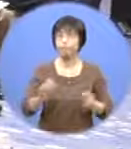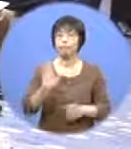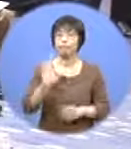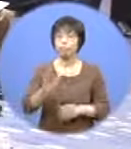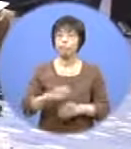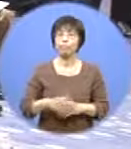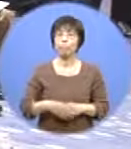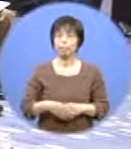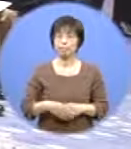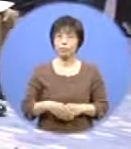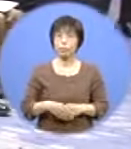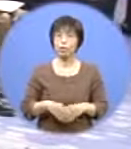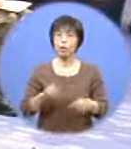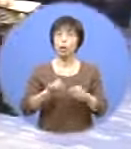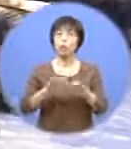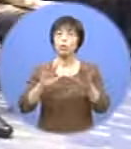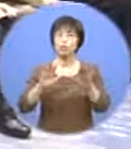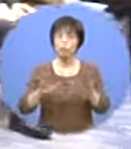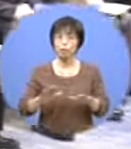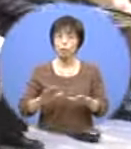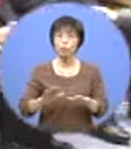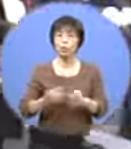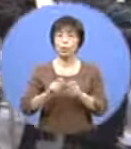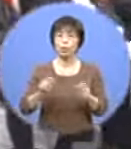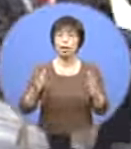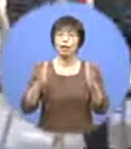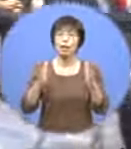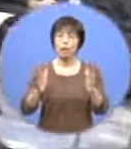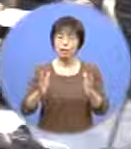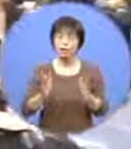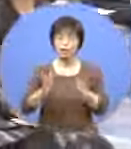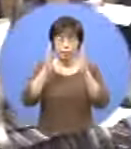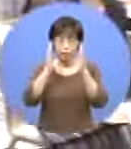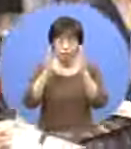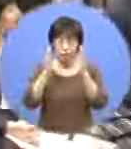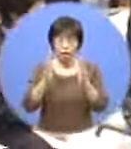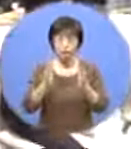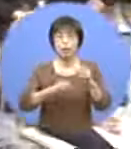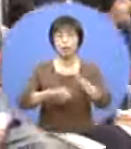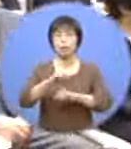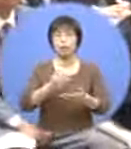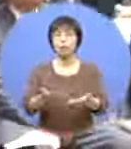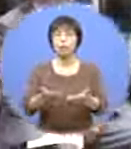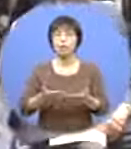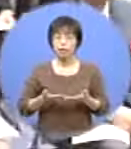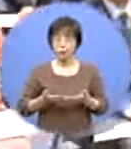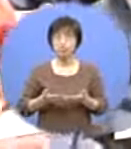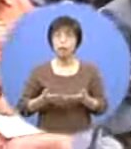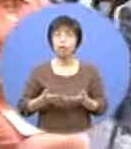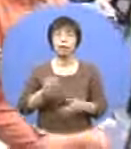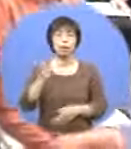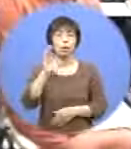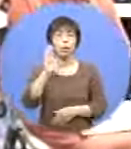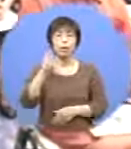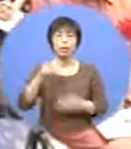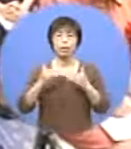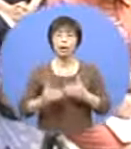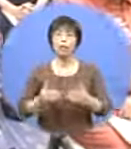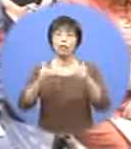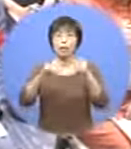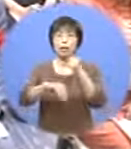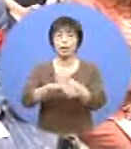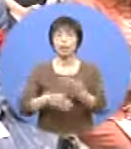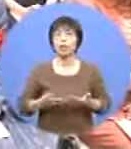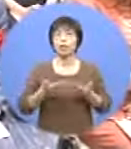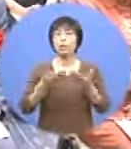。今年も長年にわたり献身的な活動を続けられ、和歌山県の発展に貢